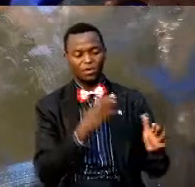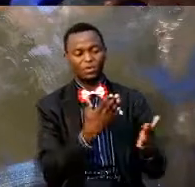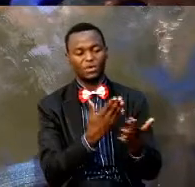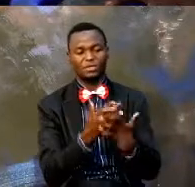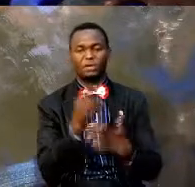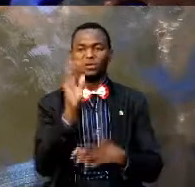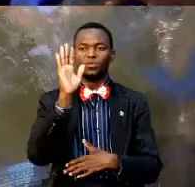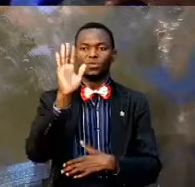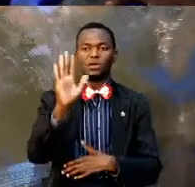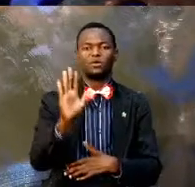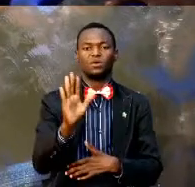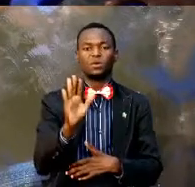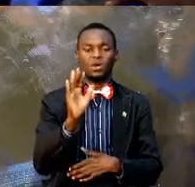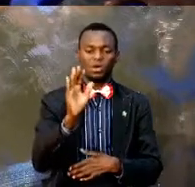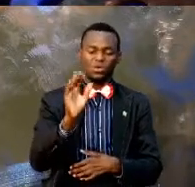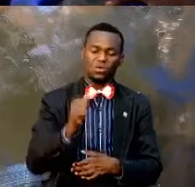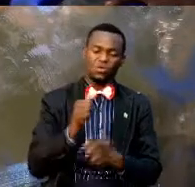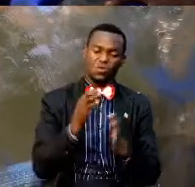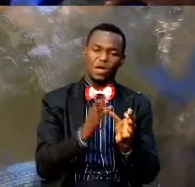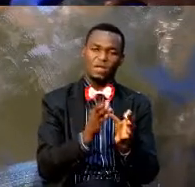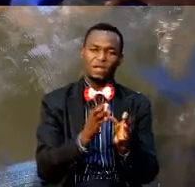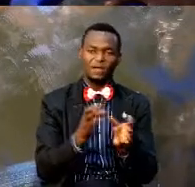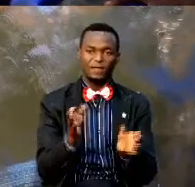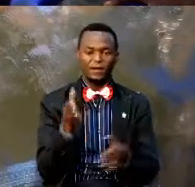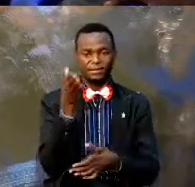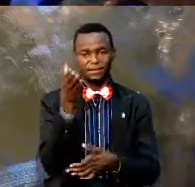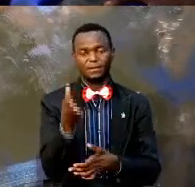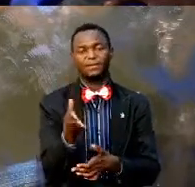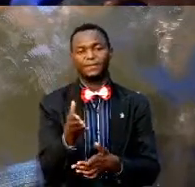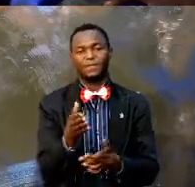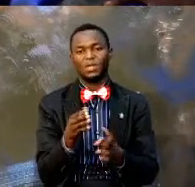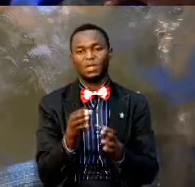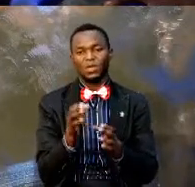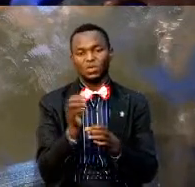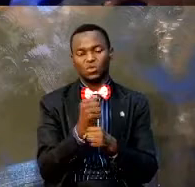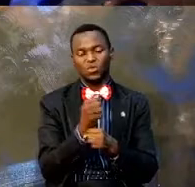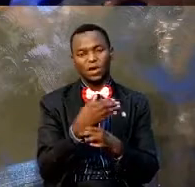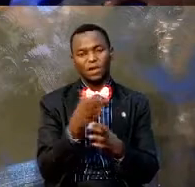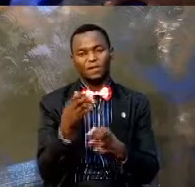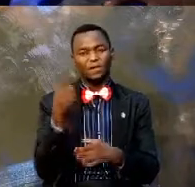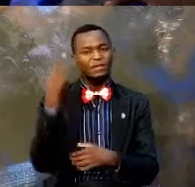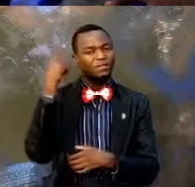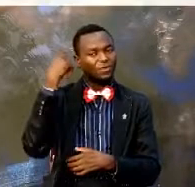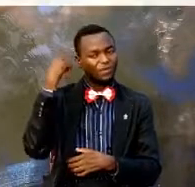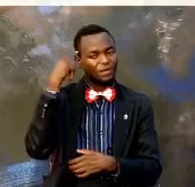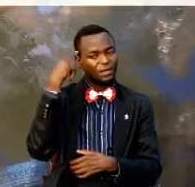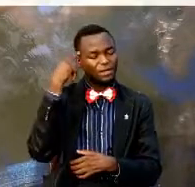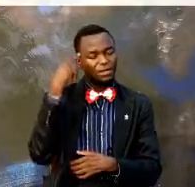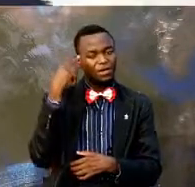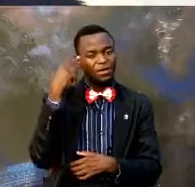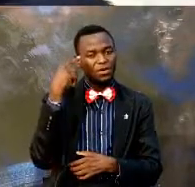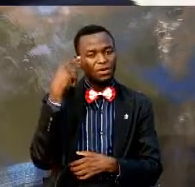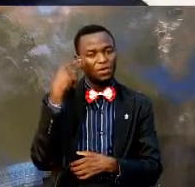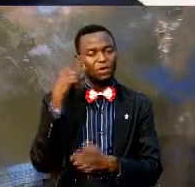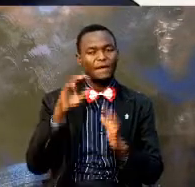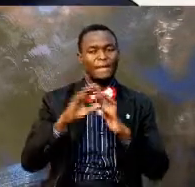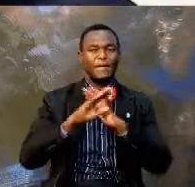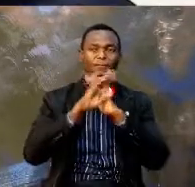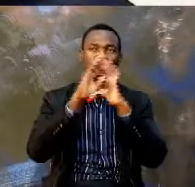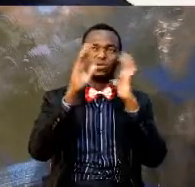yako. Chukua nafasi ufikirie. Chukua nafasi ufikirie kwamba mbingu nzima jioni ya